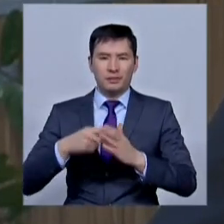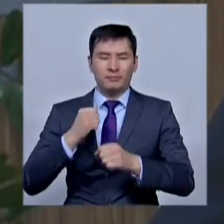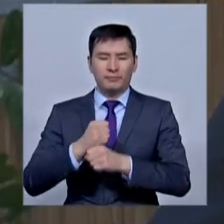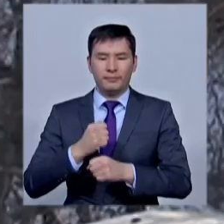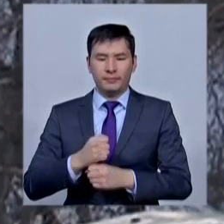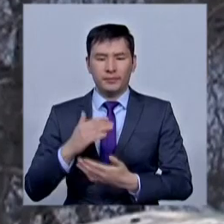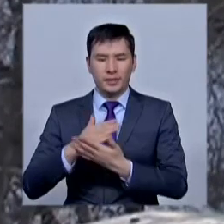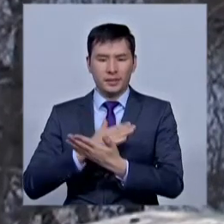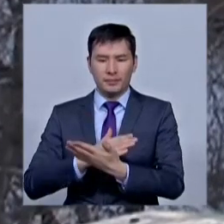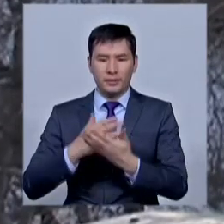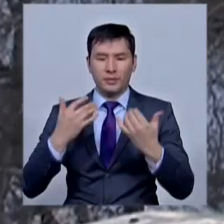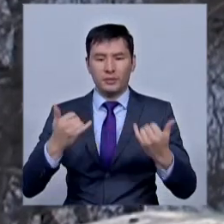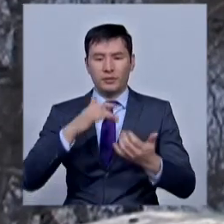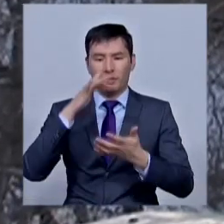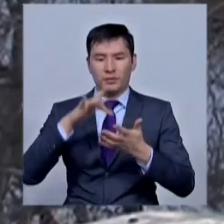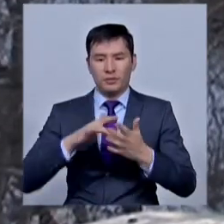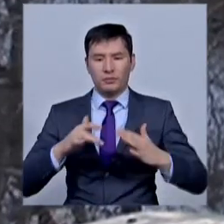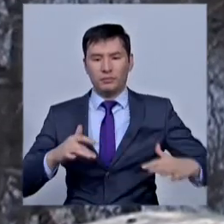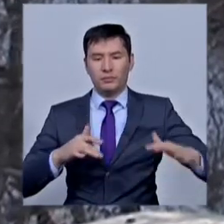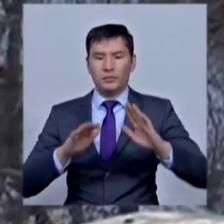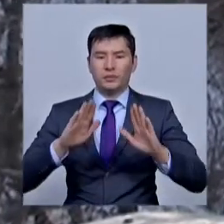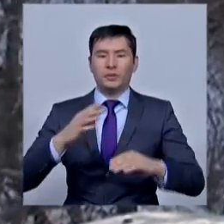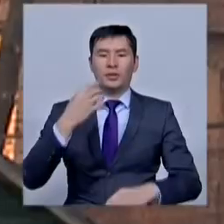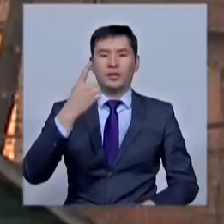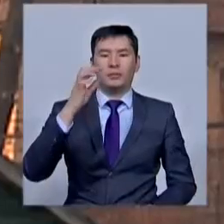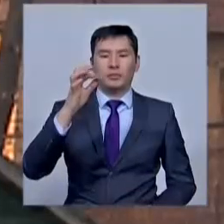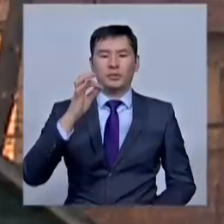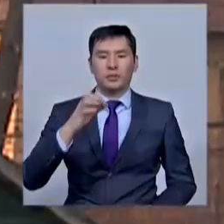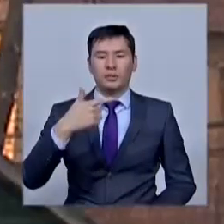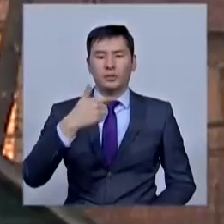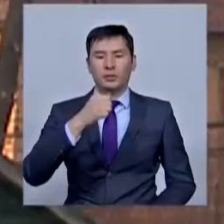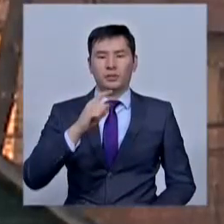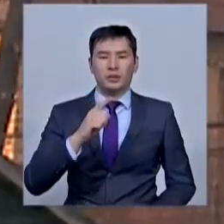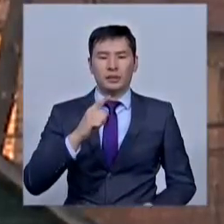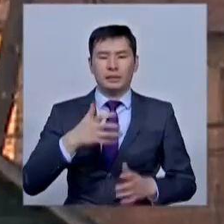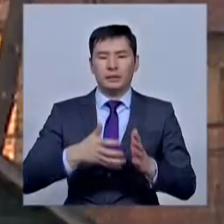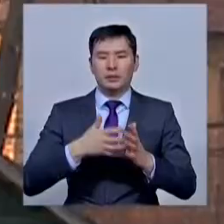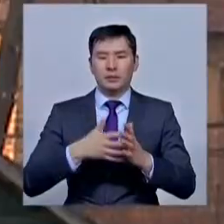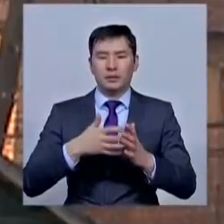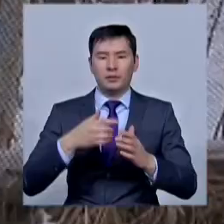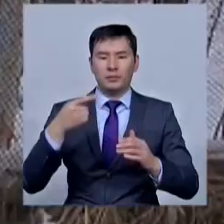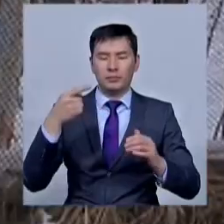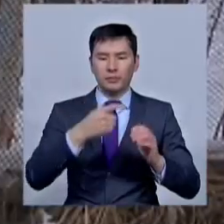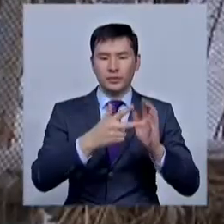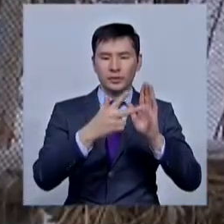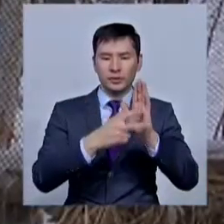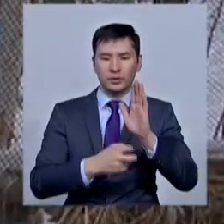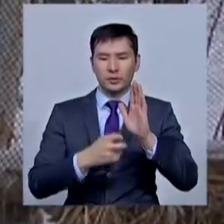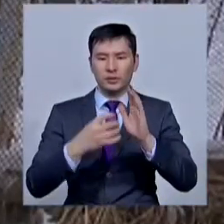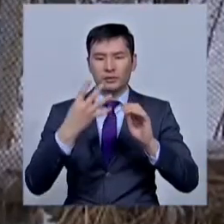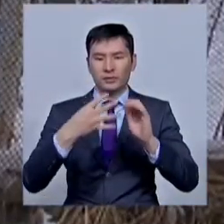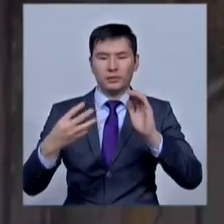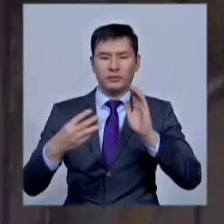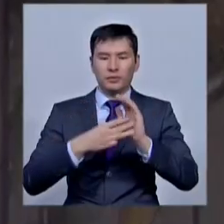жұмыс жасаймыз. Бүгінде қала тұрғындарының тек 1%-на ғана көгілдір отын қол жетімсіз, яғни 1848 үйге газ